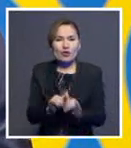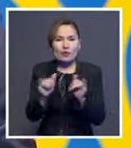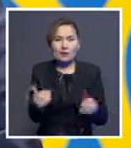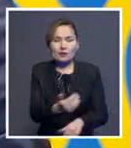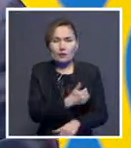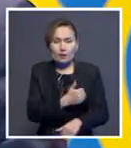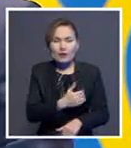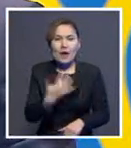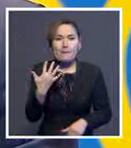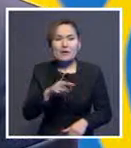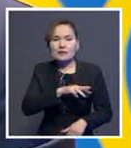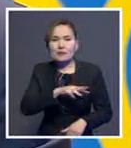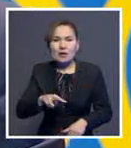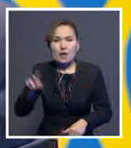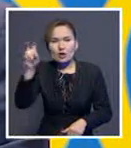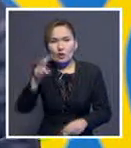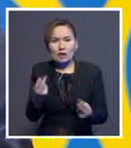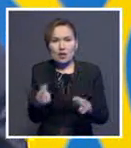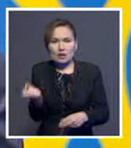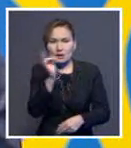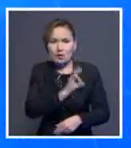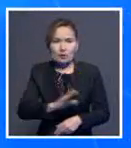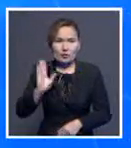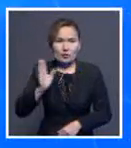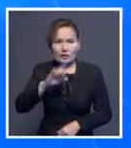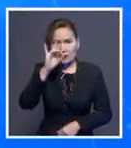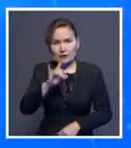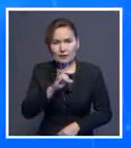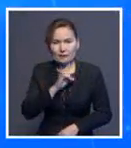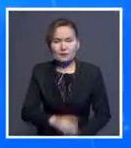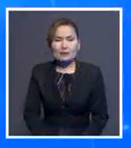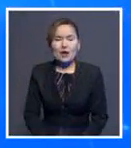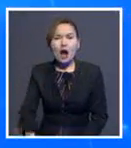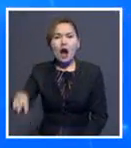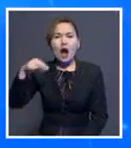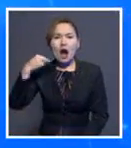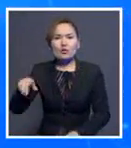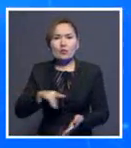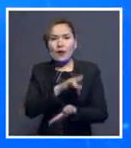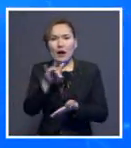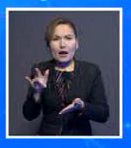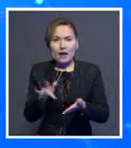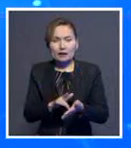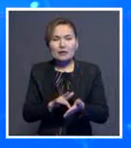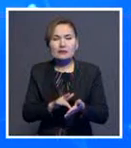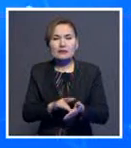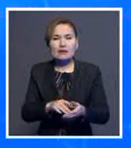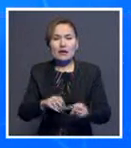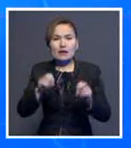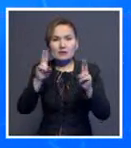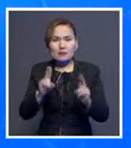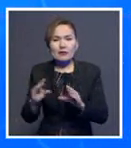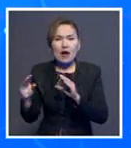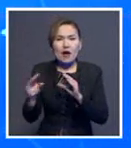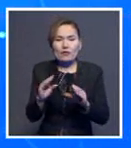Бұл 5 миллиард доллар табыс табуға мүмкіндік береді. Алғаш рет Ақтөбеге жанармайсыз жүретін автокөлік әкелінді.